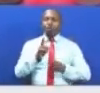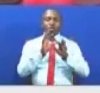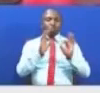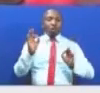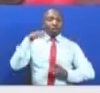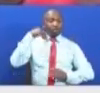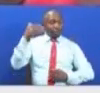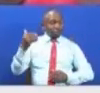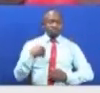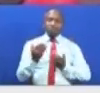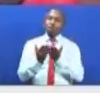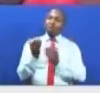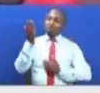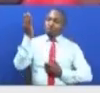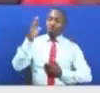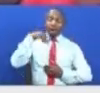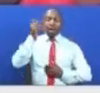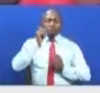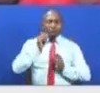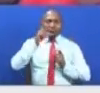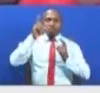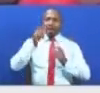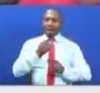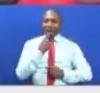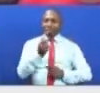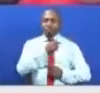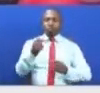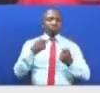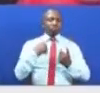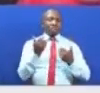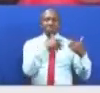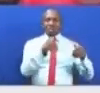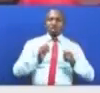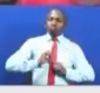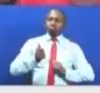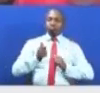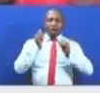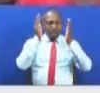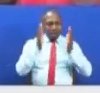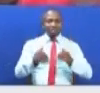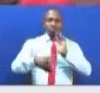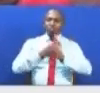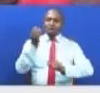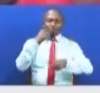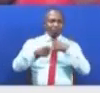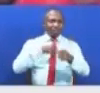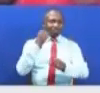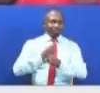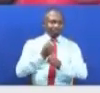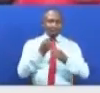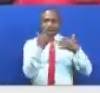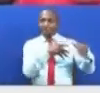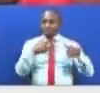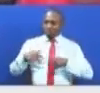kesho namuomba Mwenyezi Mungu hata kesho akiamka hawezi kutamka bwana nimefungua michezo rasmi, watu waanze kufanya shughuli zao za kimichezo.